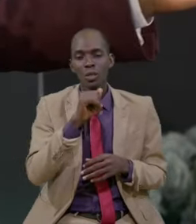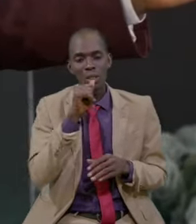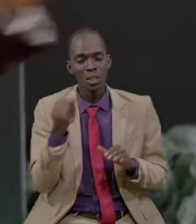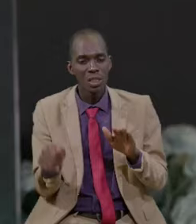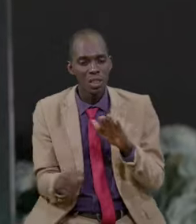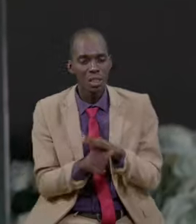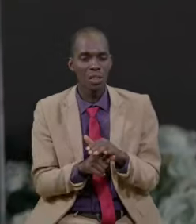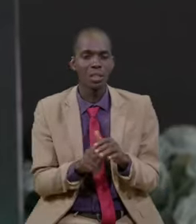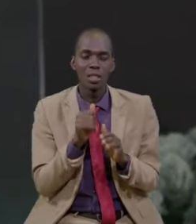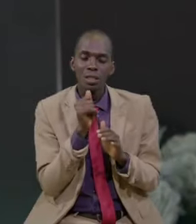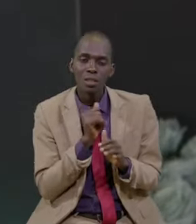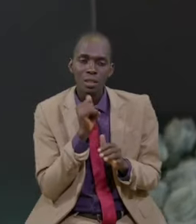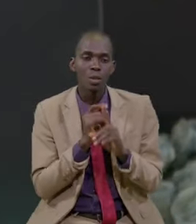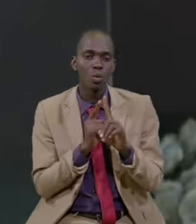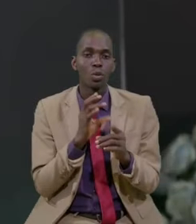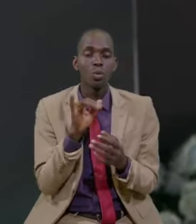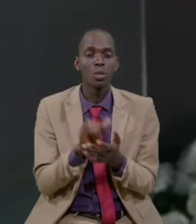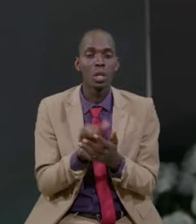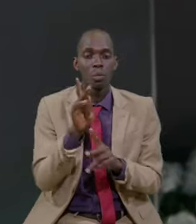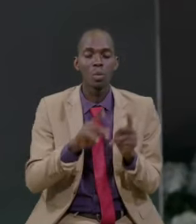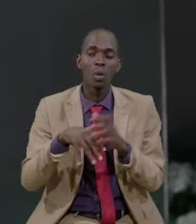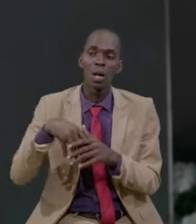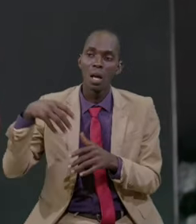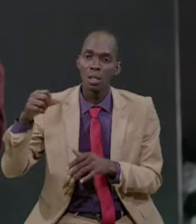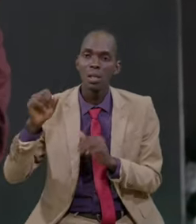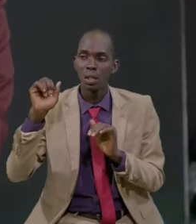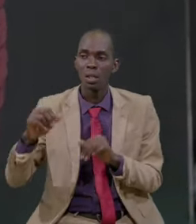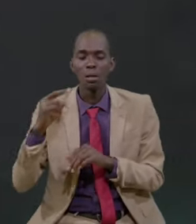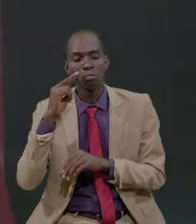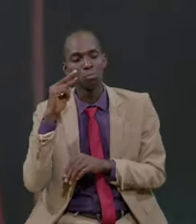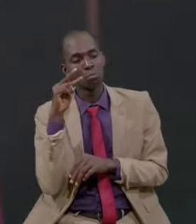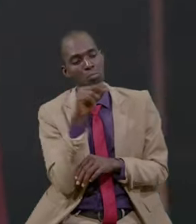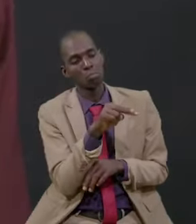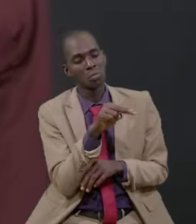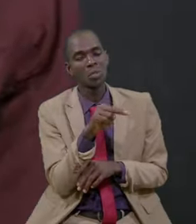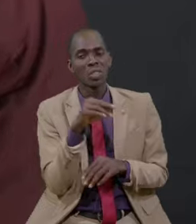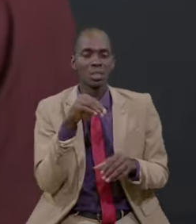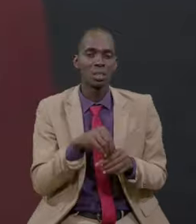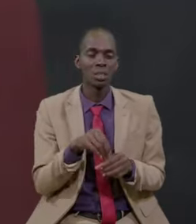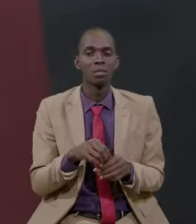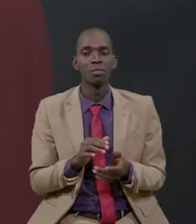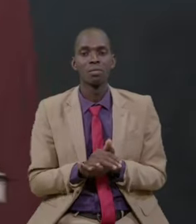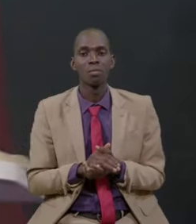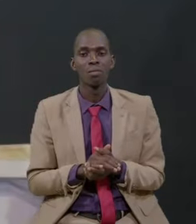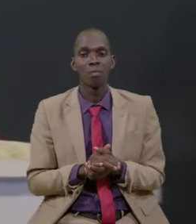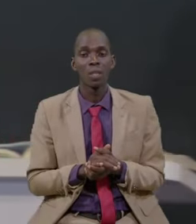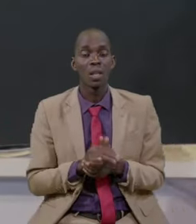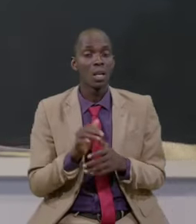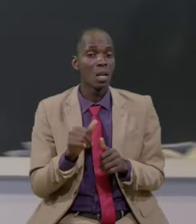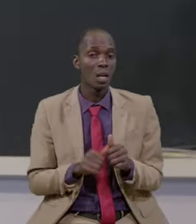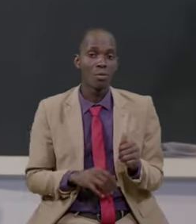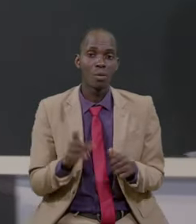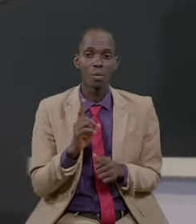Pour que ceux qui sont au dehors là-bas puissent voir ce qui se passe dedans. En fait, partout je